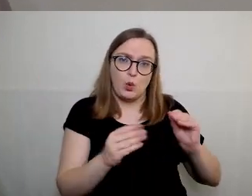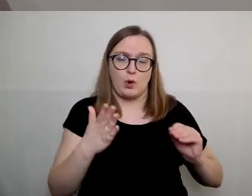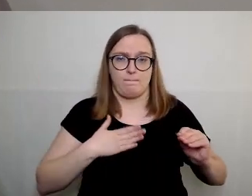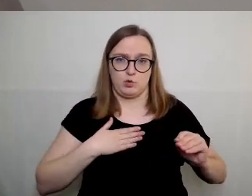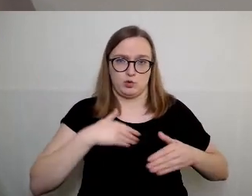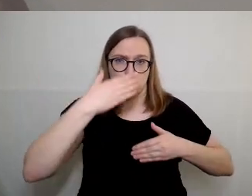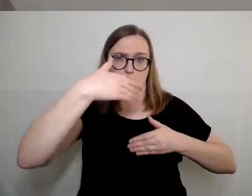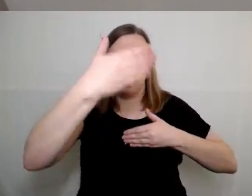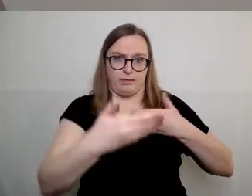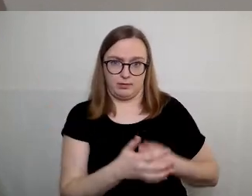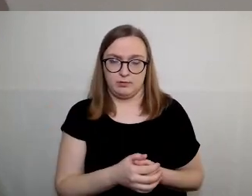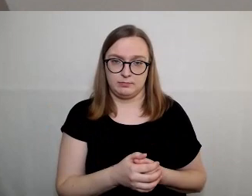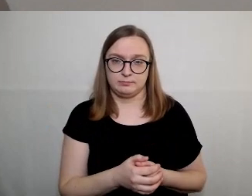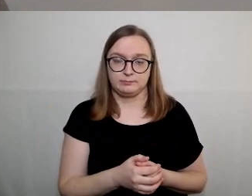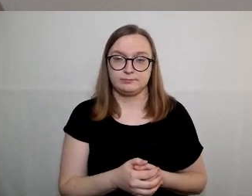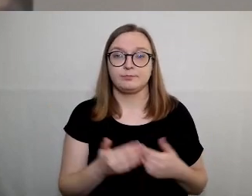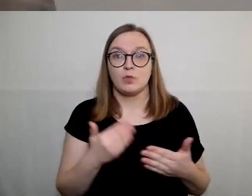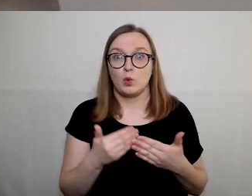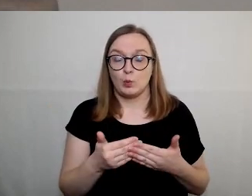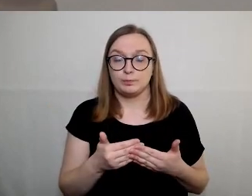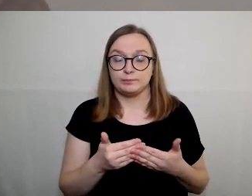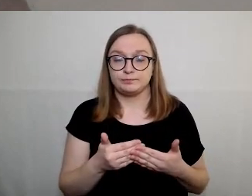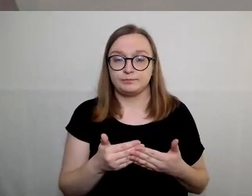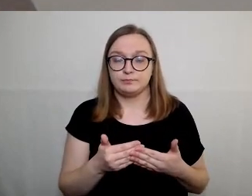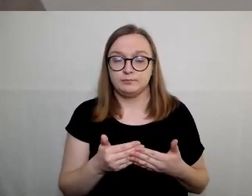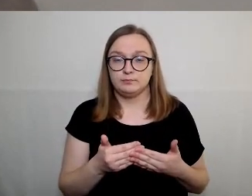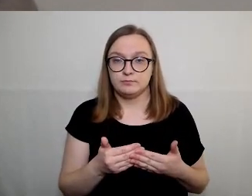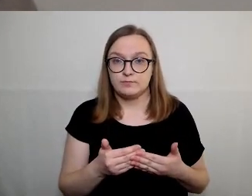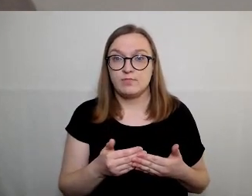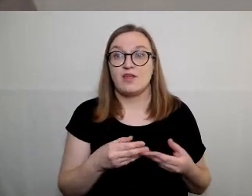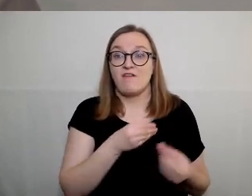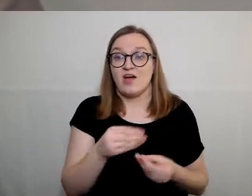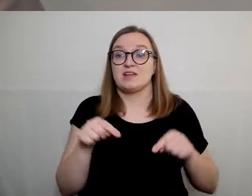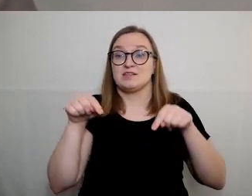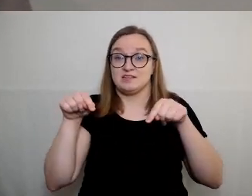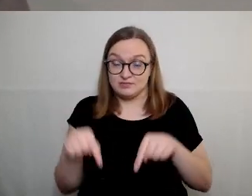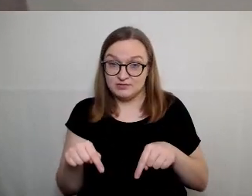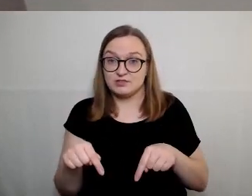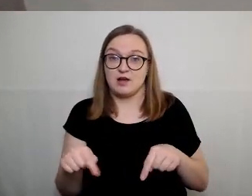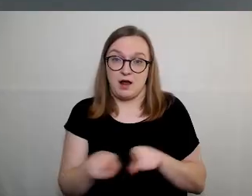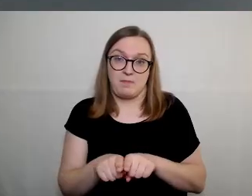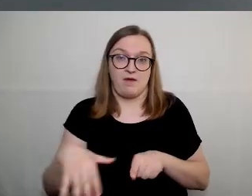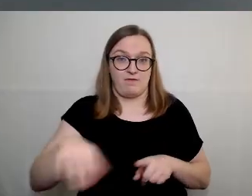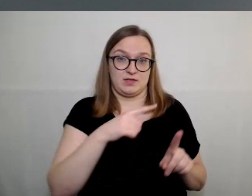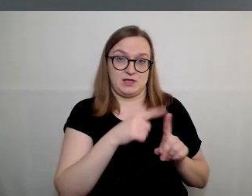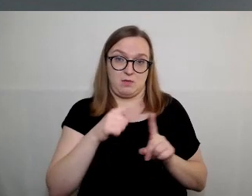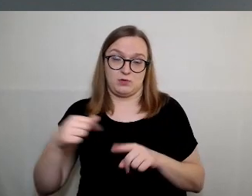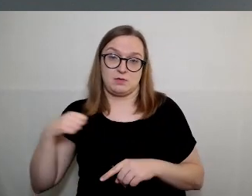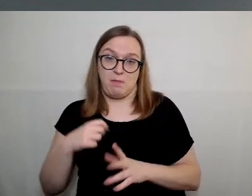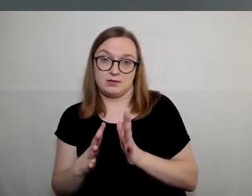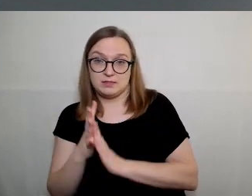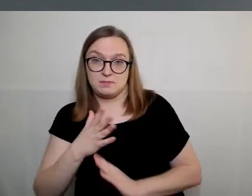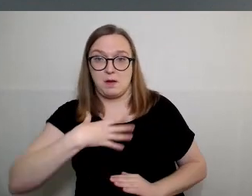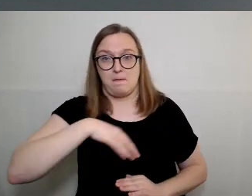na, būdamas verslas šiais ne tik pats auks, bet tu pačiu raugins mus. Ačiū Jums. Mes ir diskusijoje